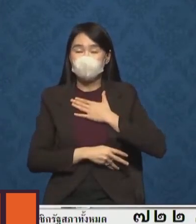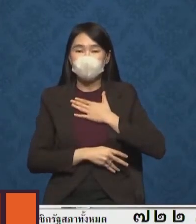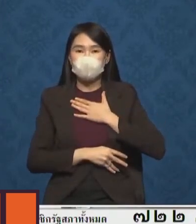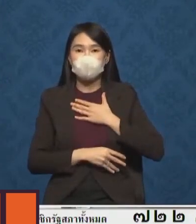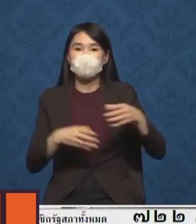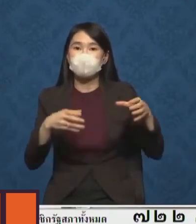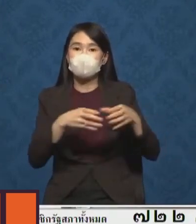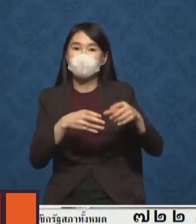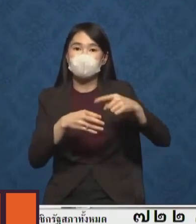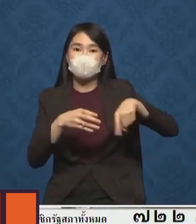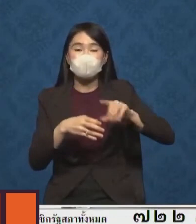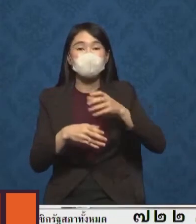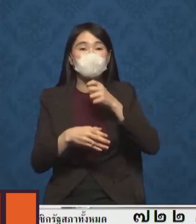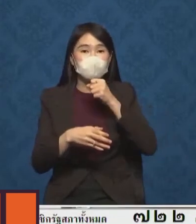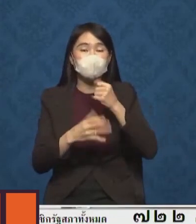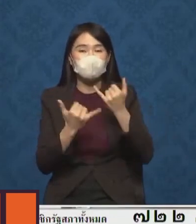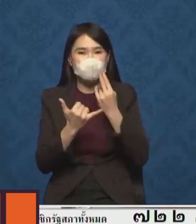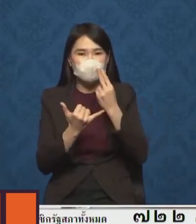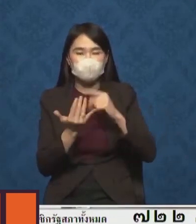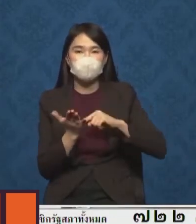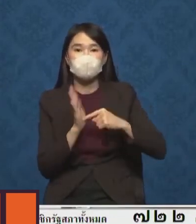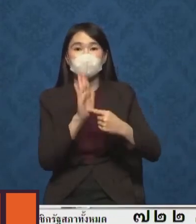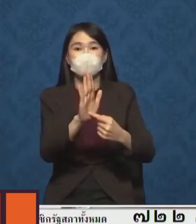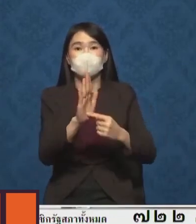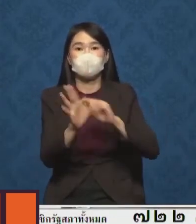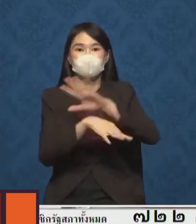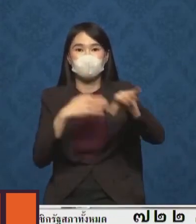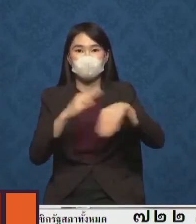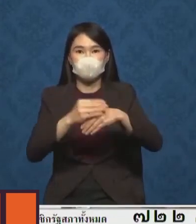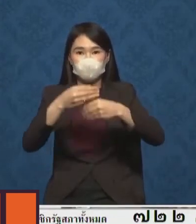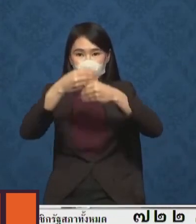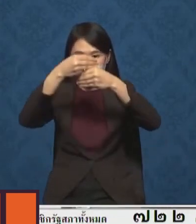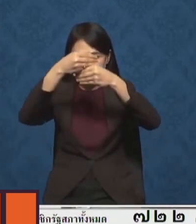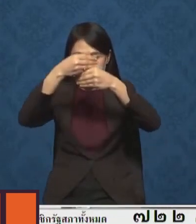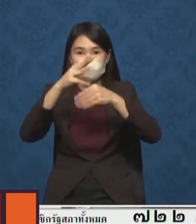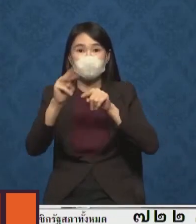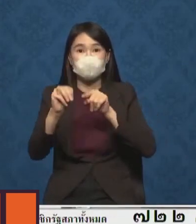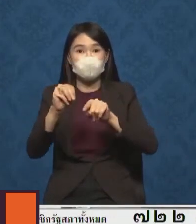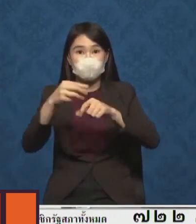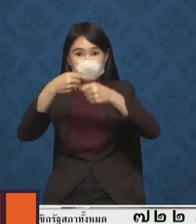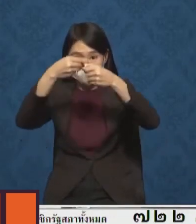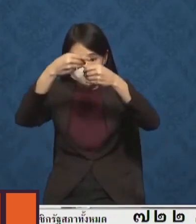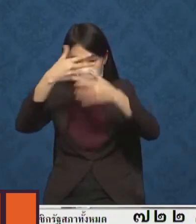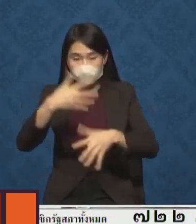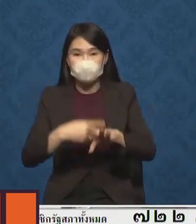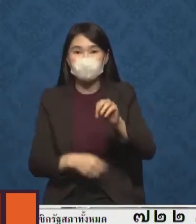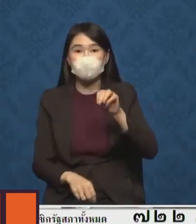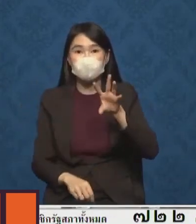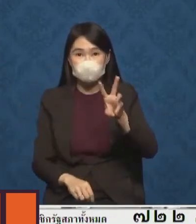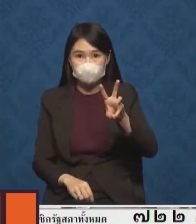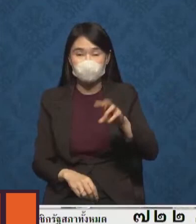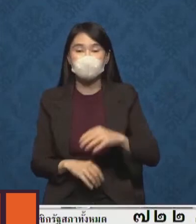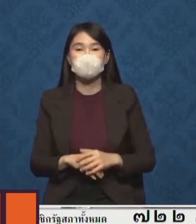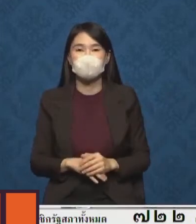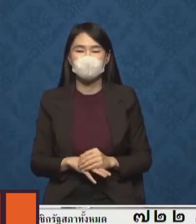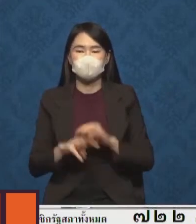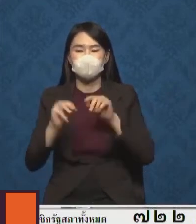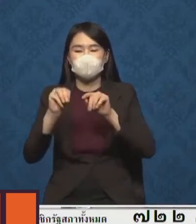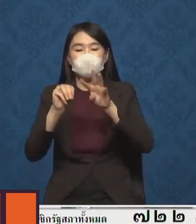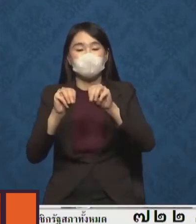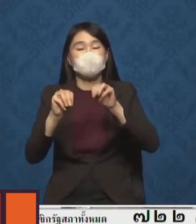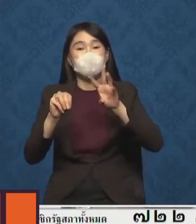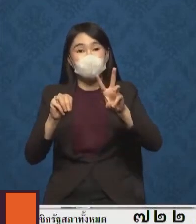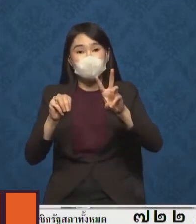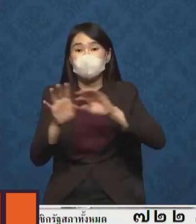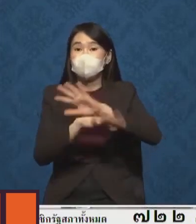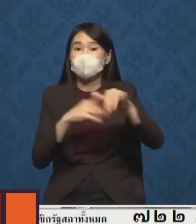พาคเก้าไรเรายกร่างมาทั้งหมด 46 มาตราได้กันครั46 มาตราของพาคเก้